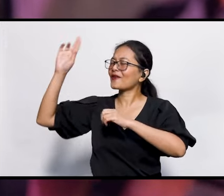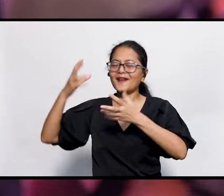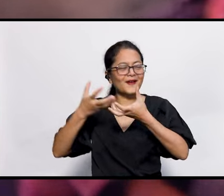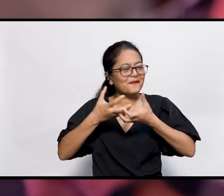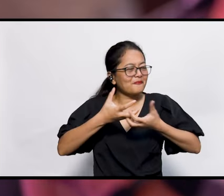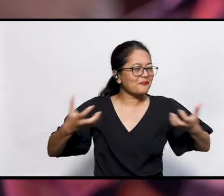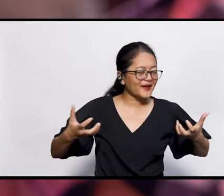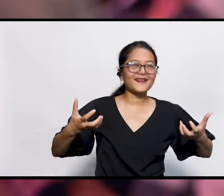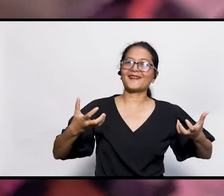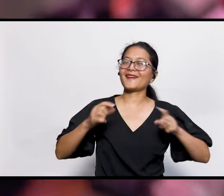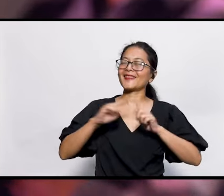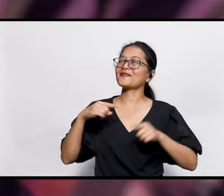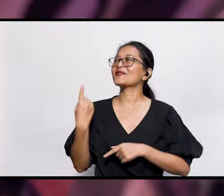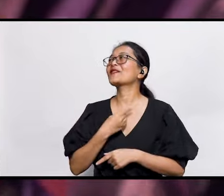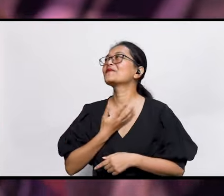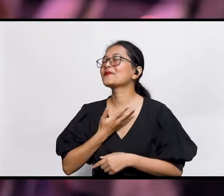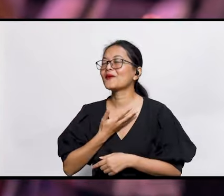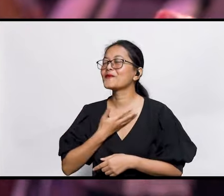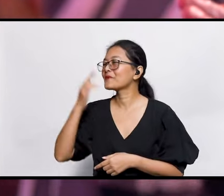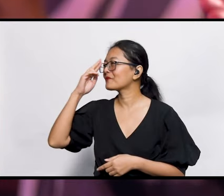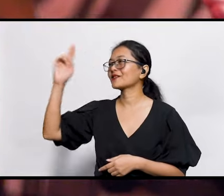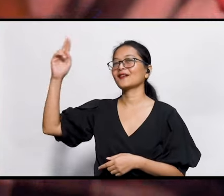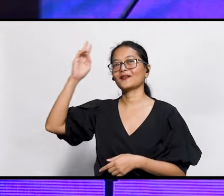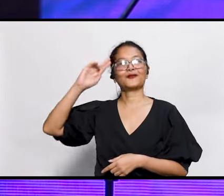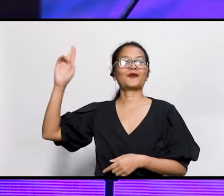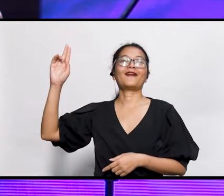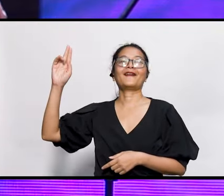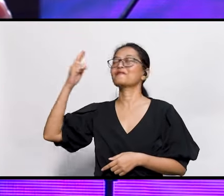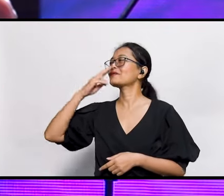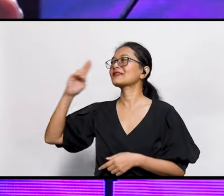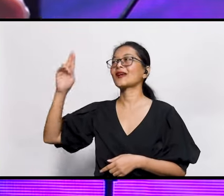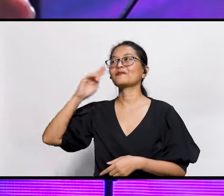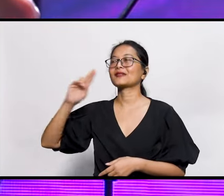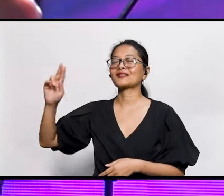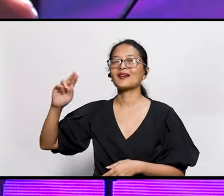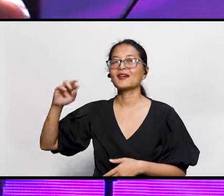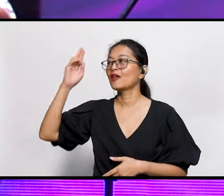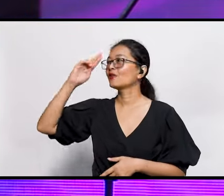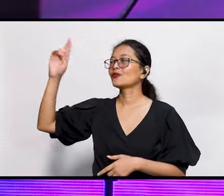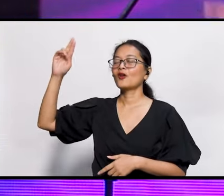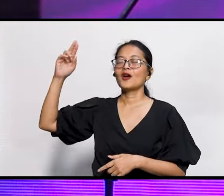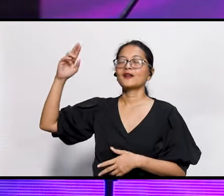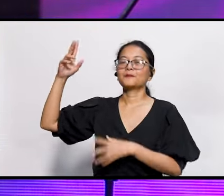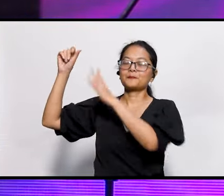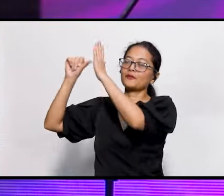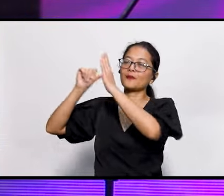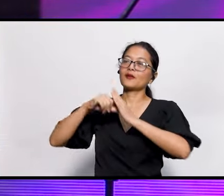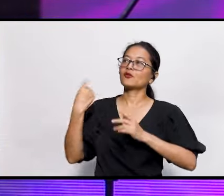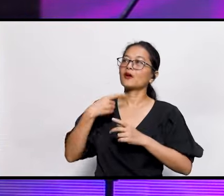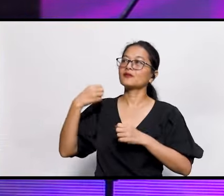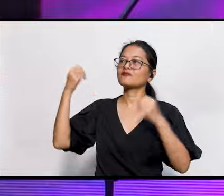tapi kami percaya Ya Tuhan Engkau sanggup membuat dalam spiritual kami Ya